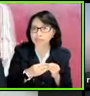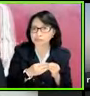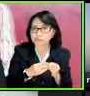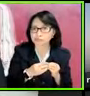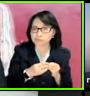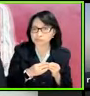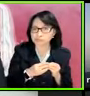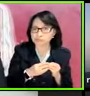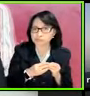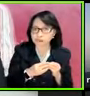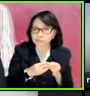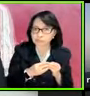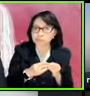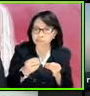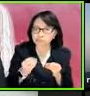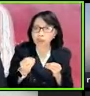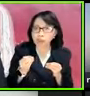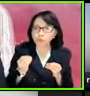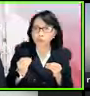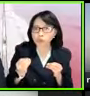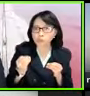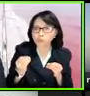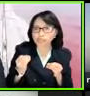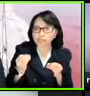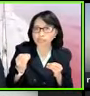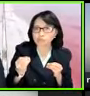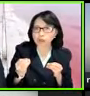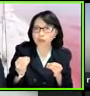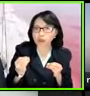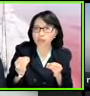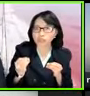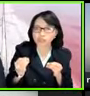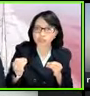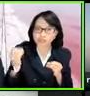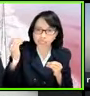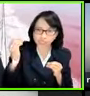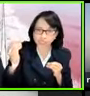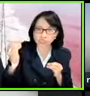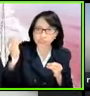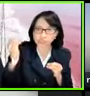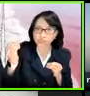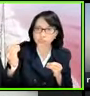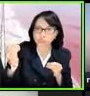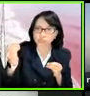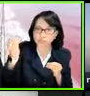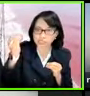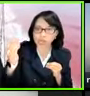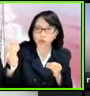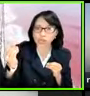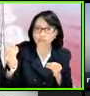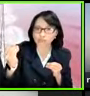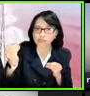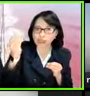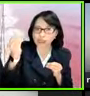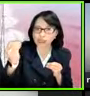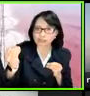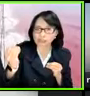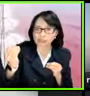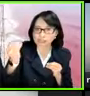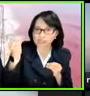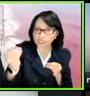nya Paulus mengatakan bahwa Yesus Kristus berdaulat